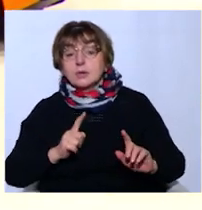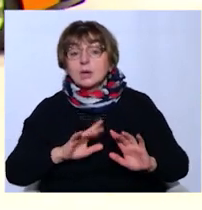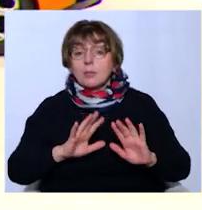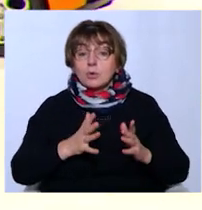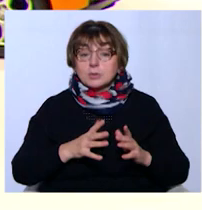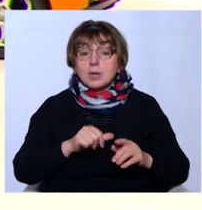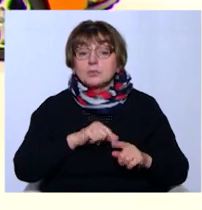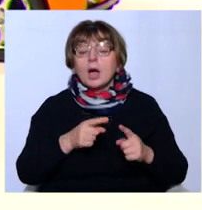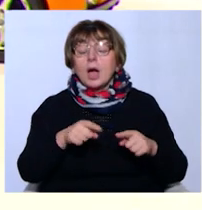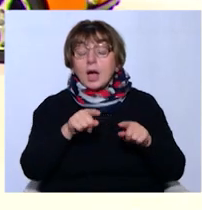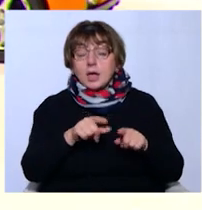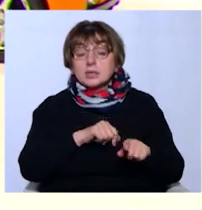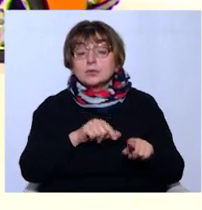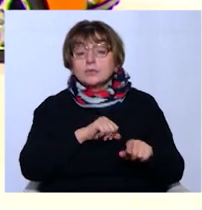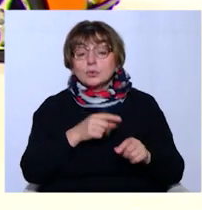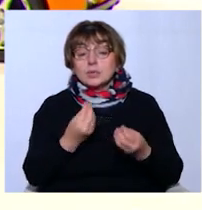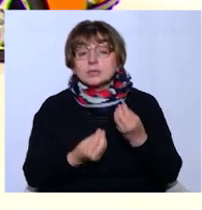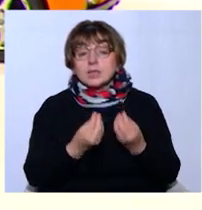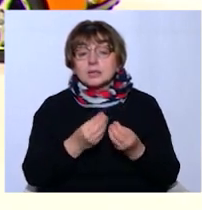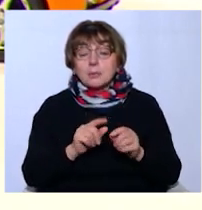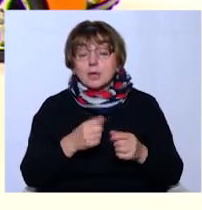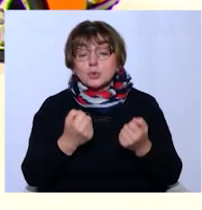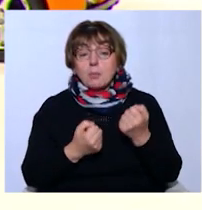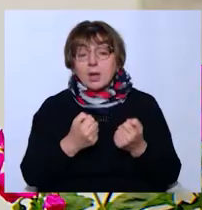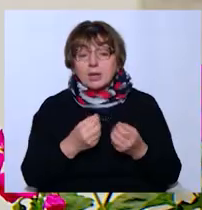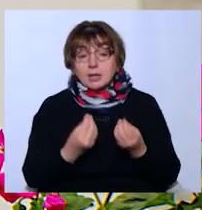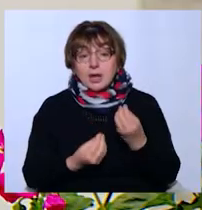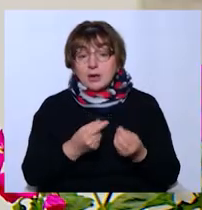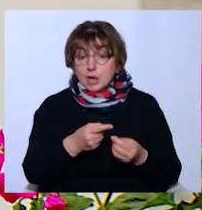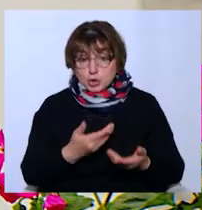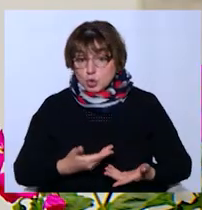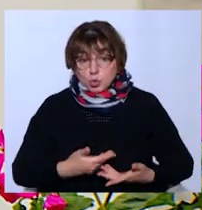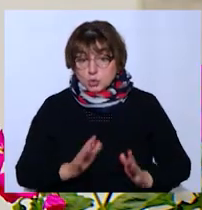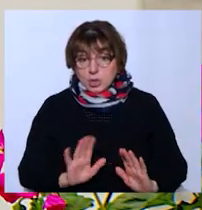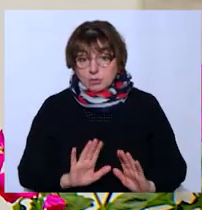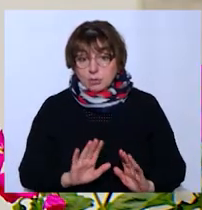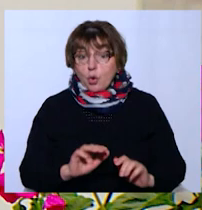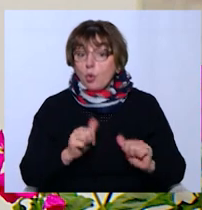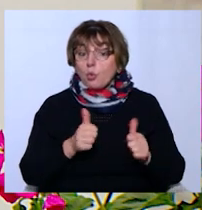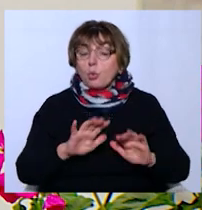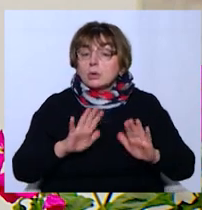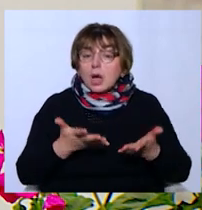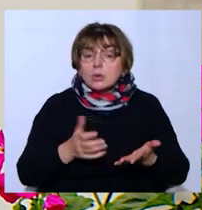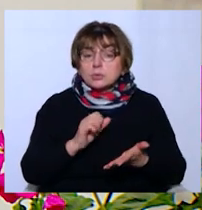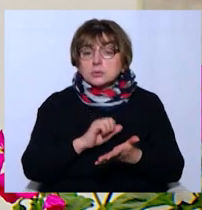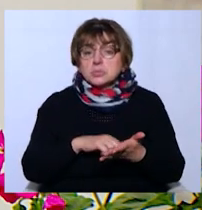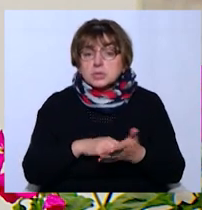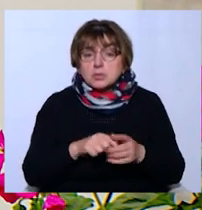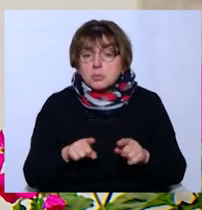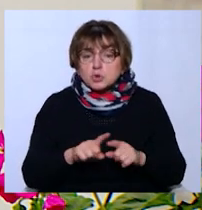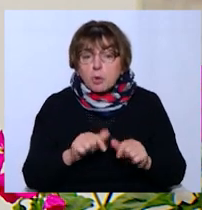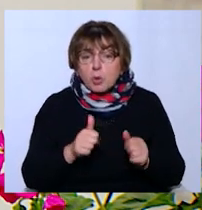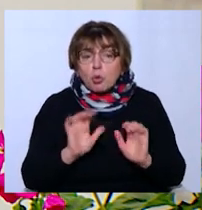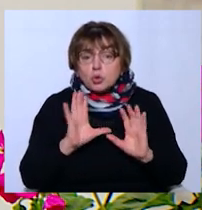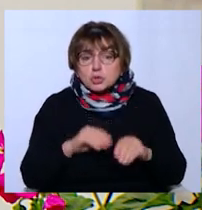სათამაშო მანქანაც ამოძრავდება. როგორ? ესენი ხომ ცოცხალი არსებები არ არიან. რამ გამოიწვია მათი ამოძრავება?